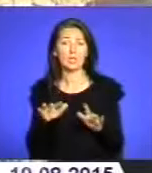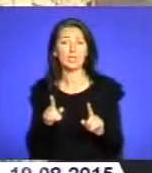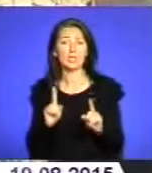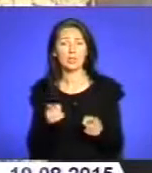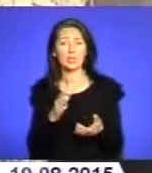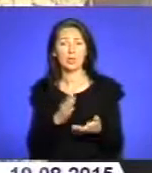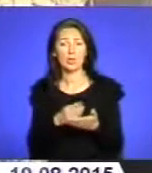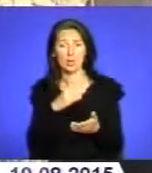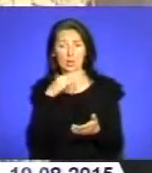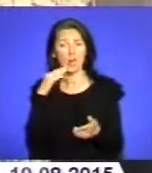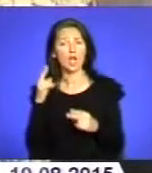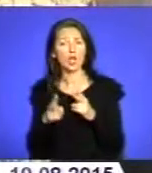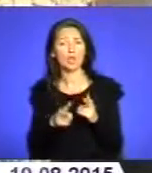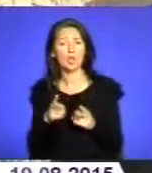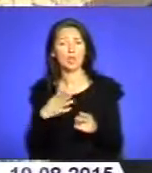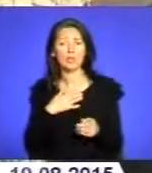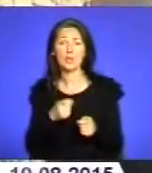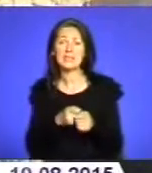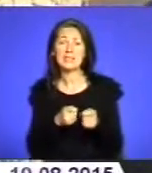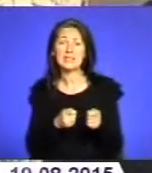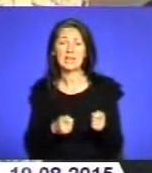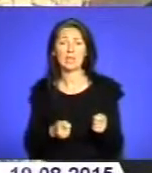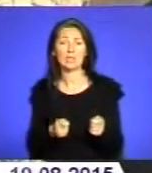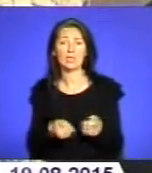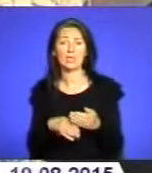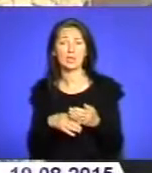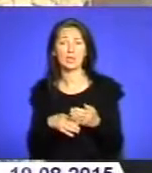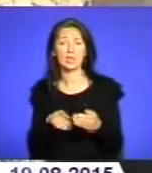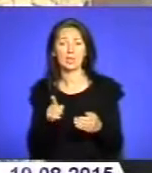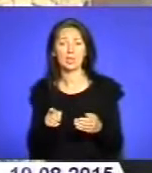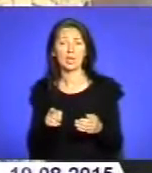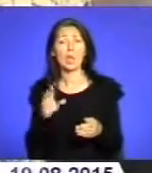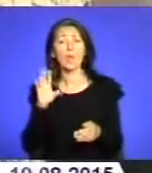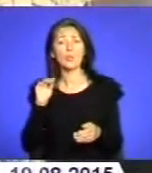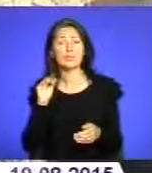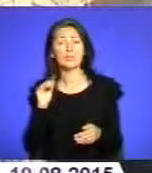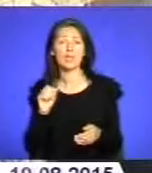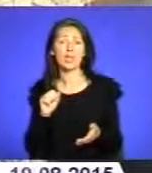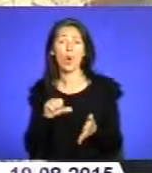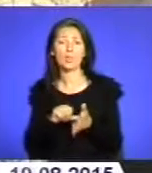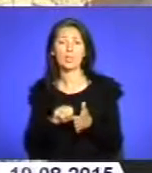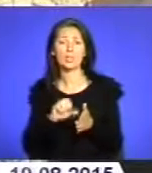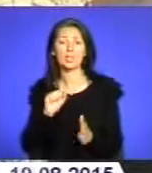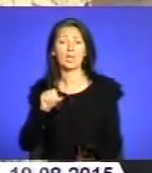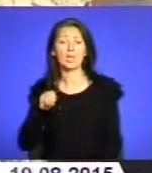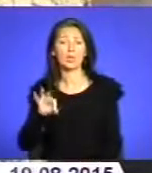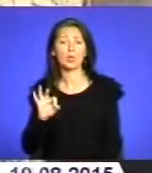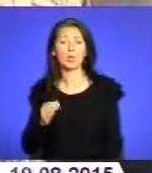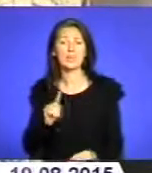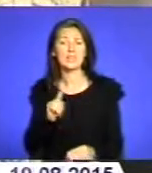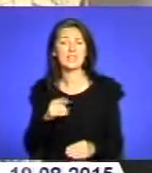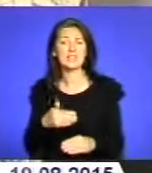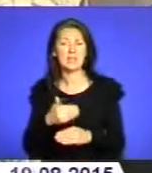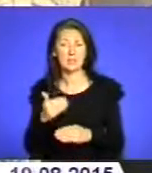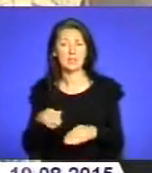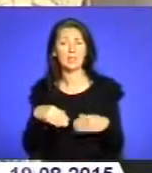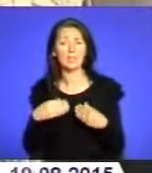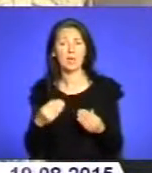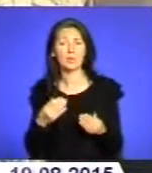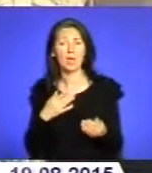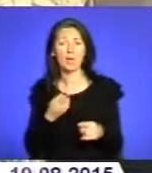багато нарікань, що воно затримується, і ці посвідчення учасника АТО, вони трошки запізнені. Ну, в цьому